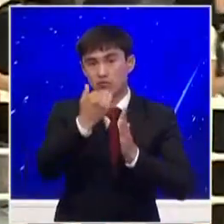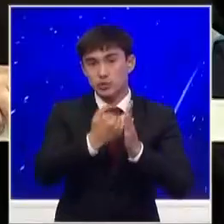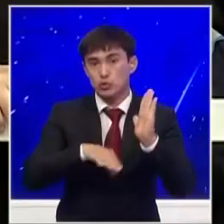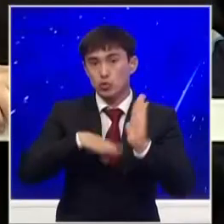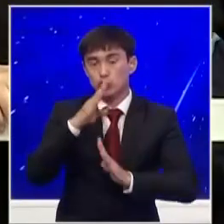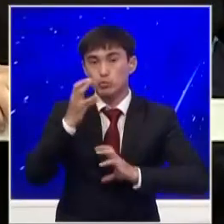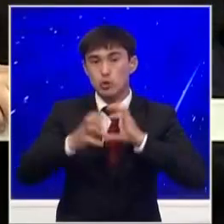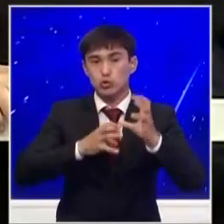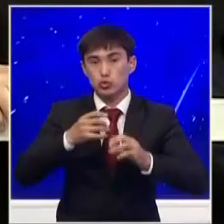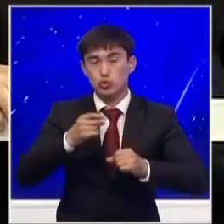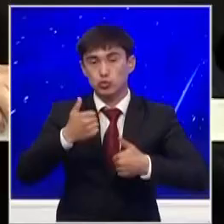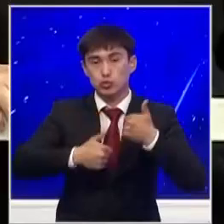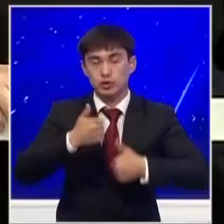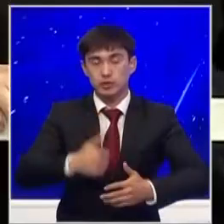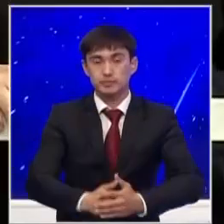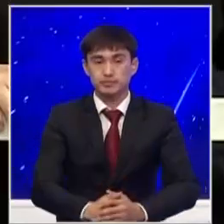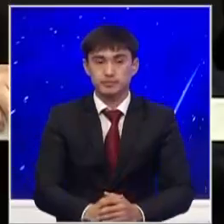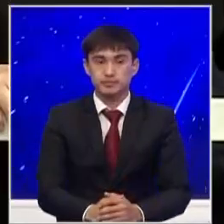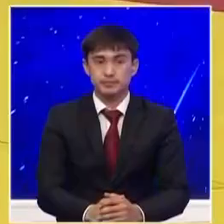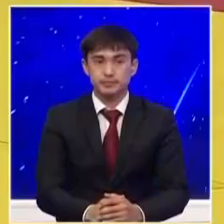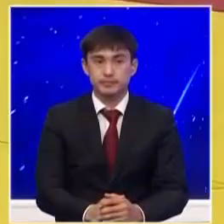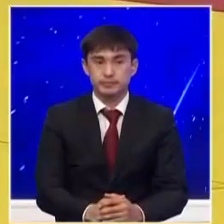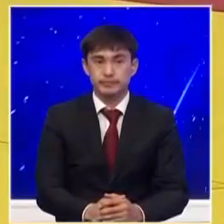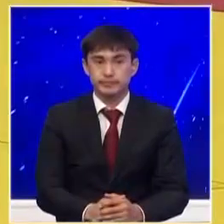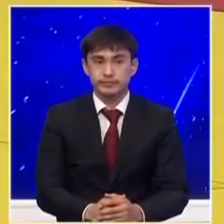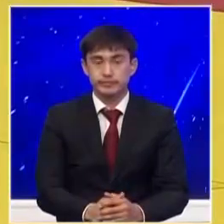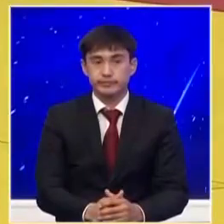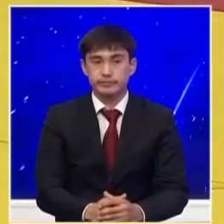списки лучших на международных турнирах.